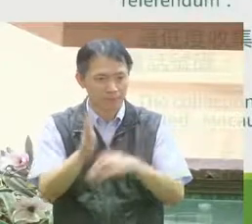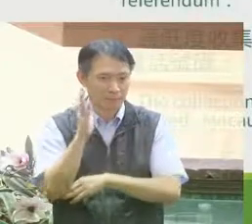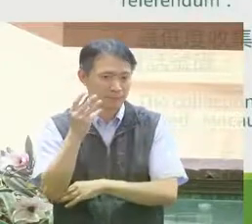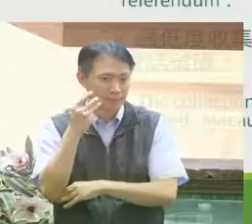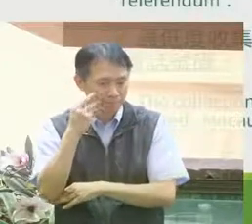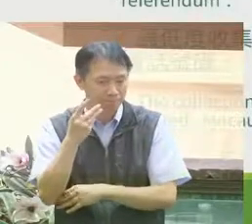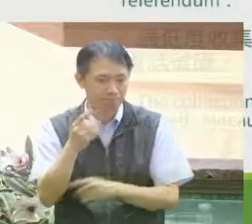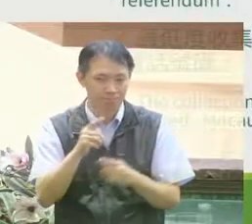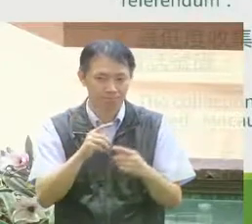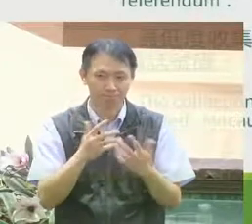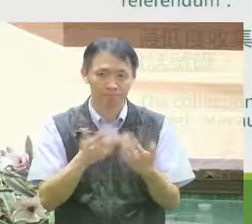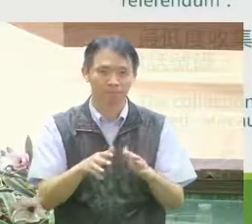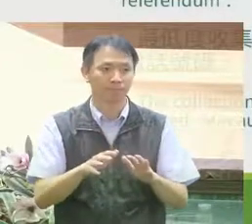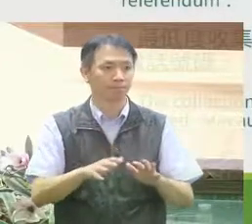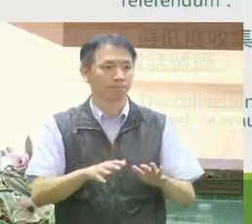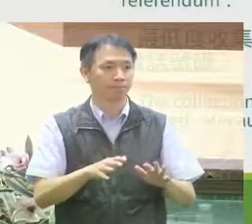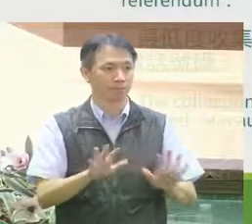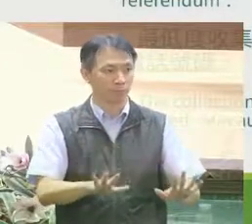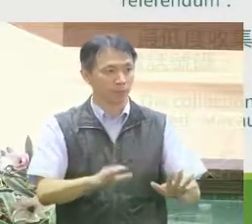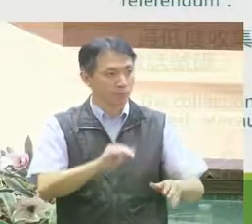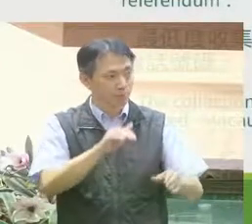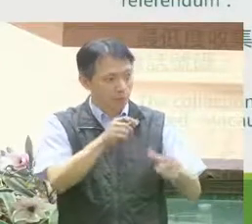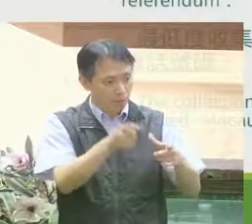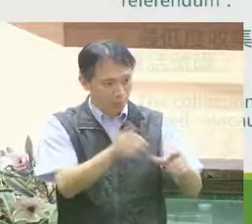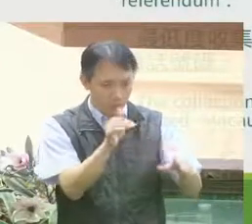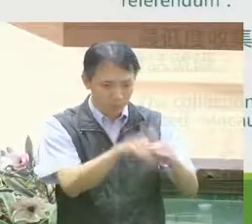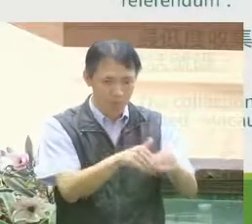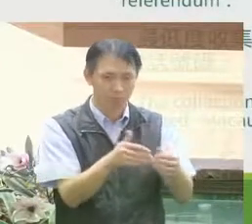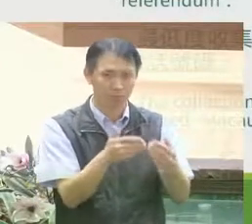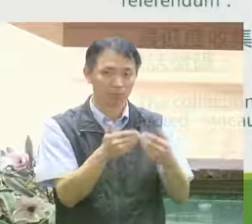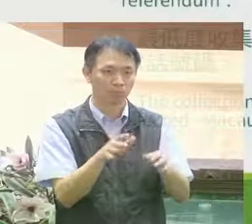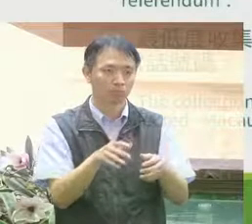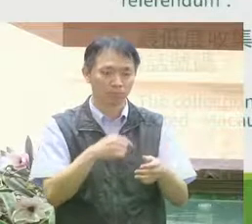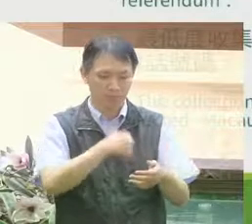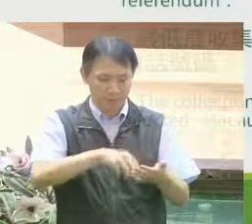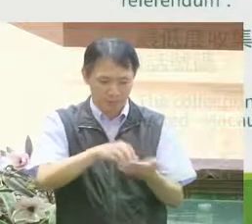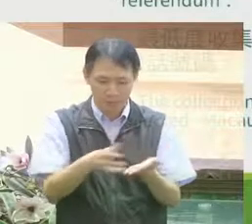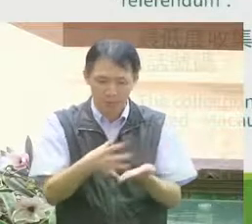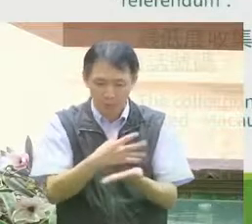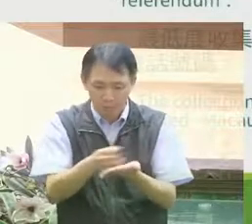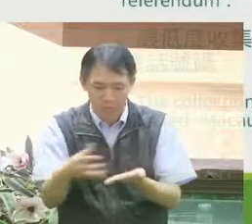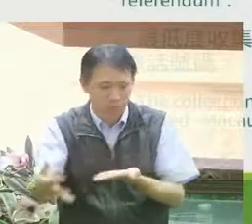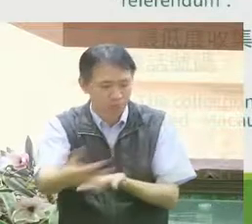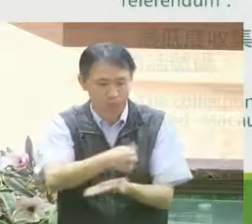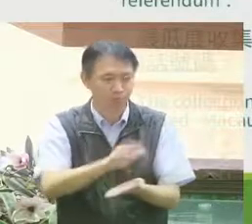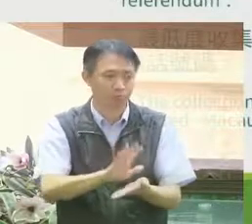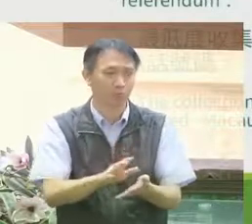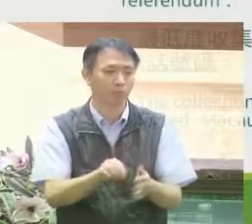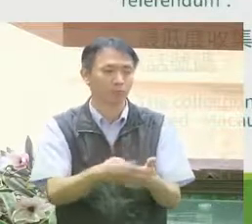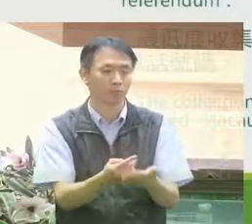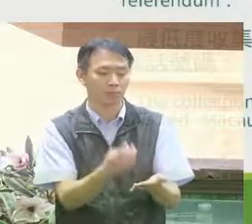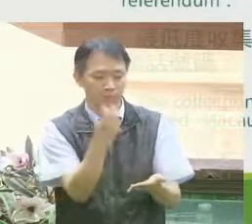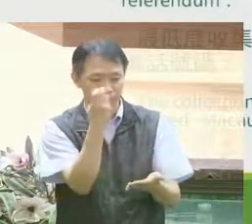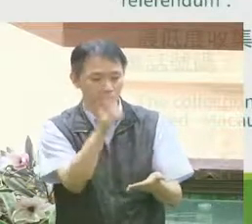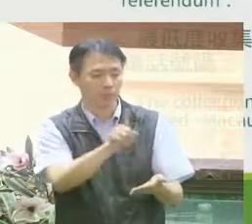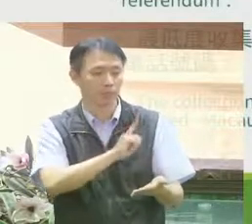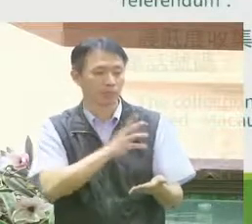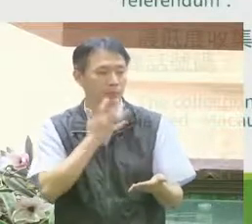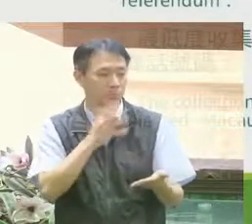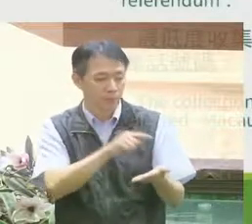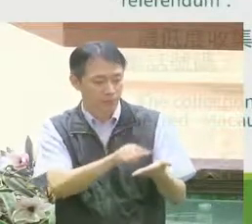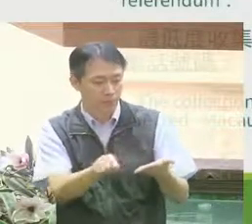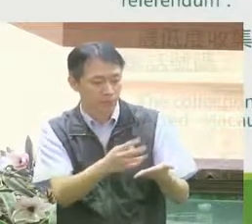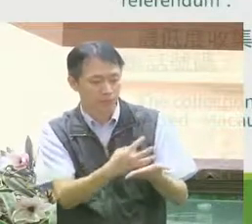议。所以这次活动不叫公投，也不收集身份证资料，改为只检验澳门本地电话号